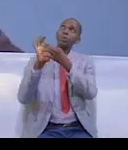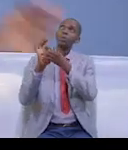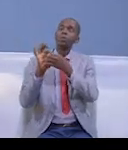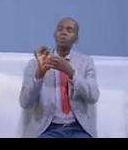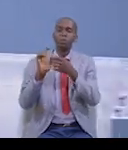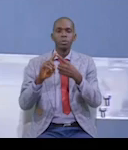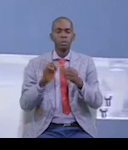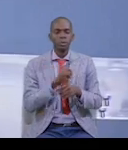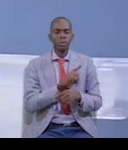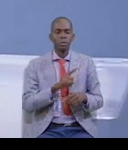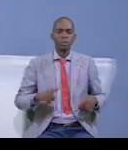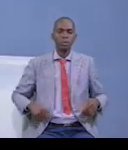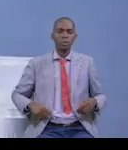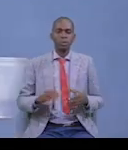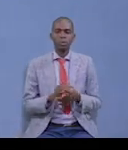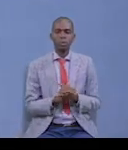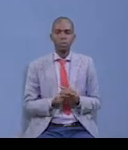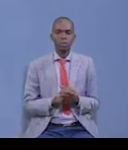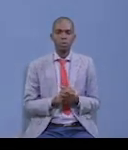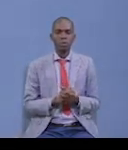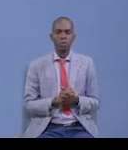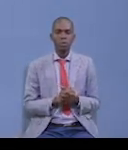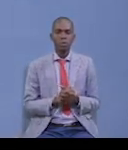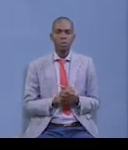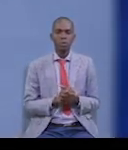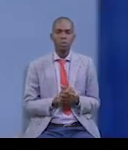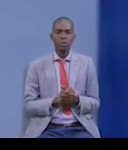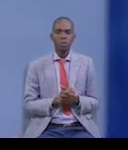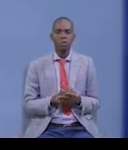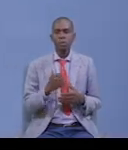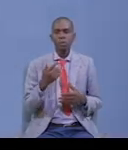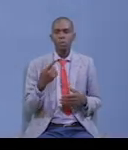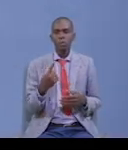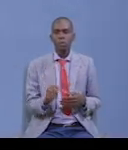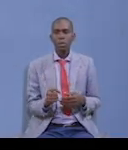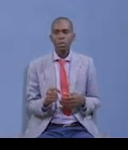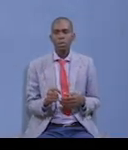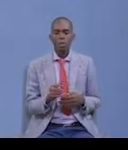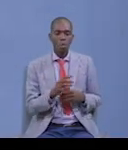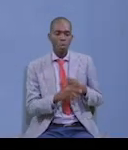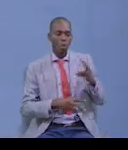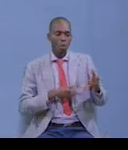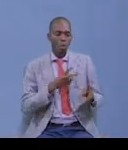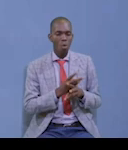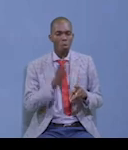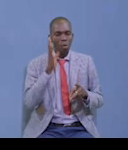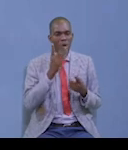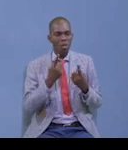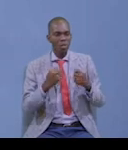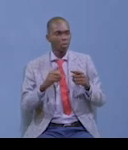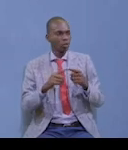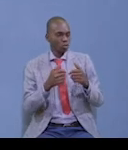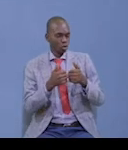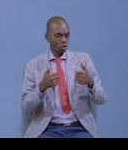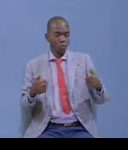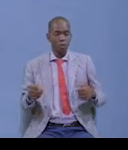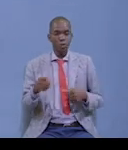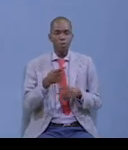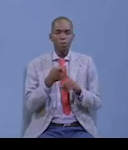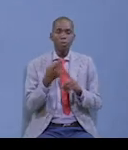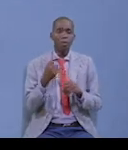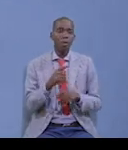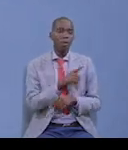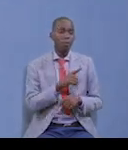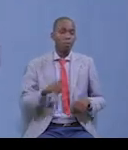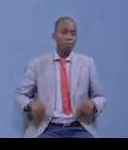హృదయ ఉద్దేశంతో ప్రభువుని మీరు అంటి పెట్టుకుని ఉంటారు. The world will try to separate you from the Lord. లోకం మిమ్మల్ని ప్రభువు